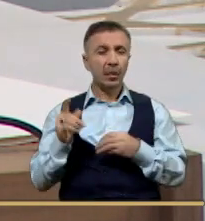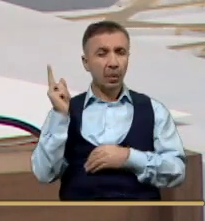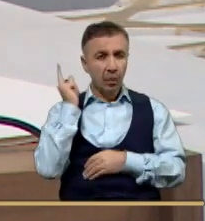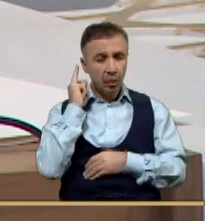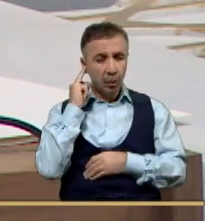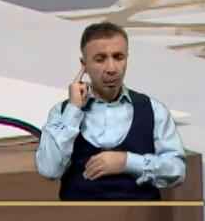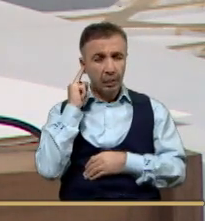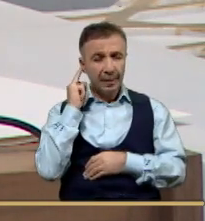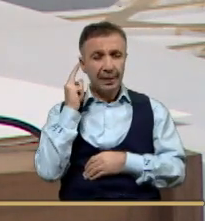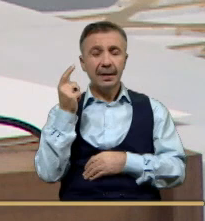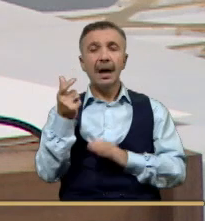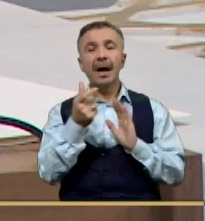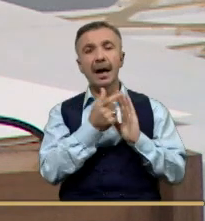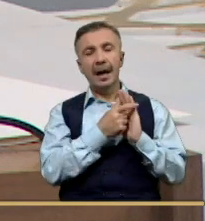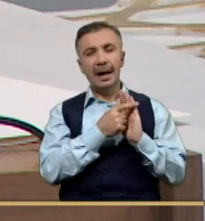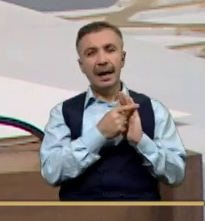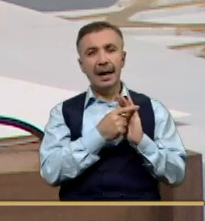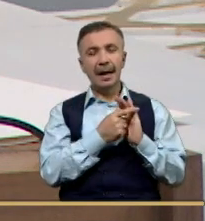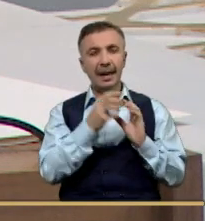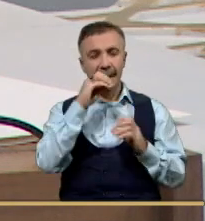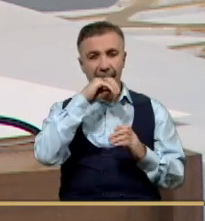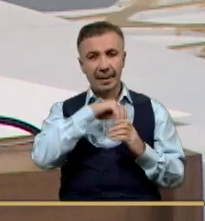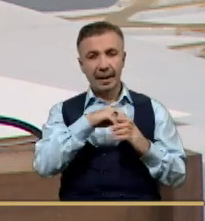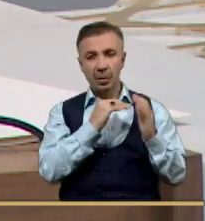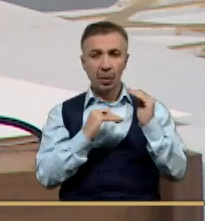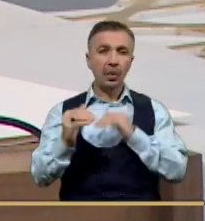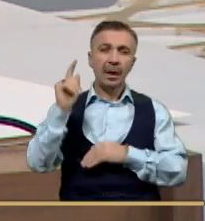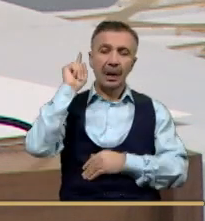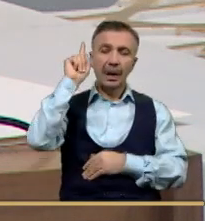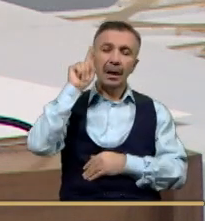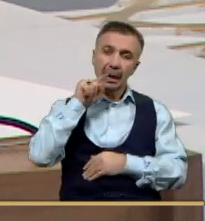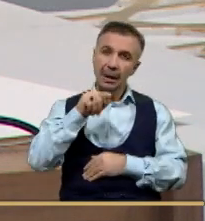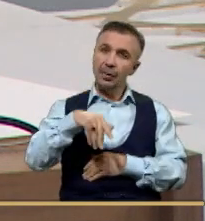duyduğumuz bir ayeti celilede Cenab-ı Hak buyurur ki,